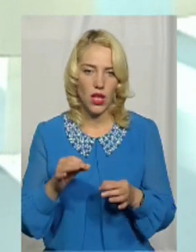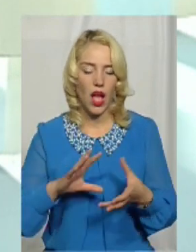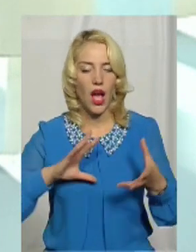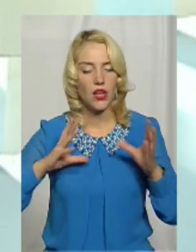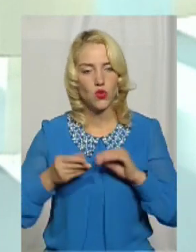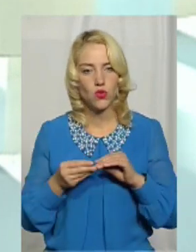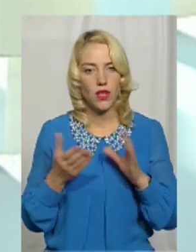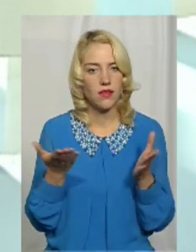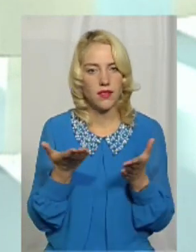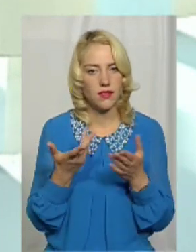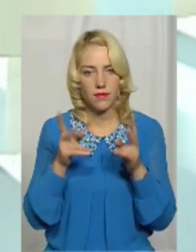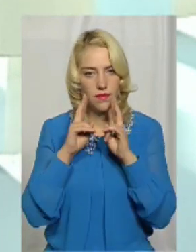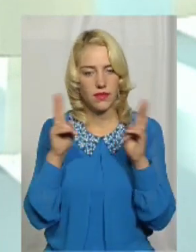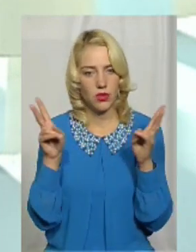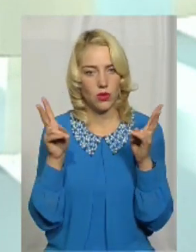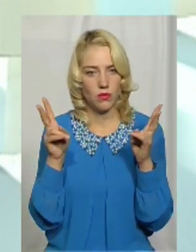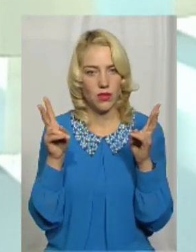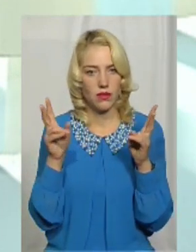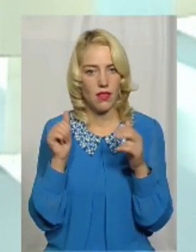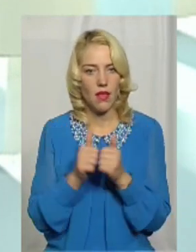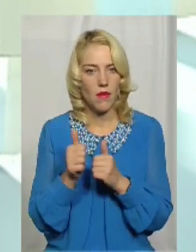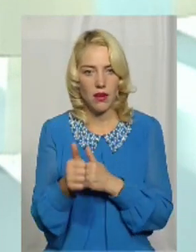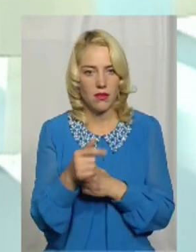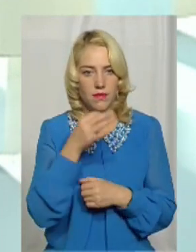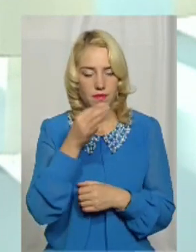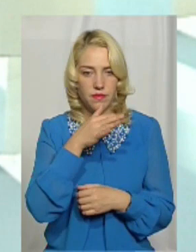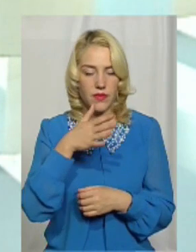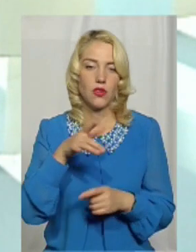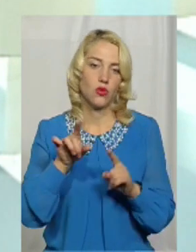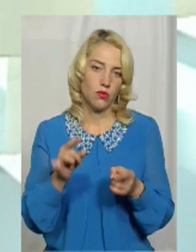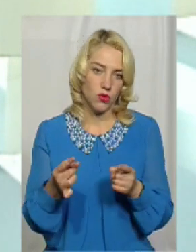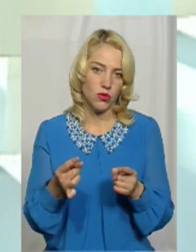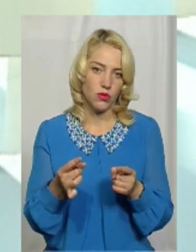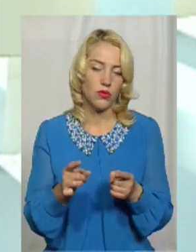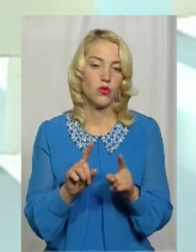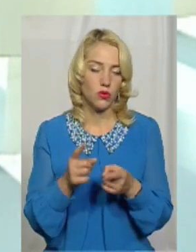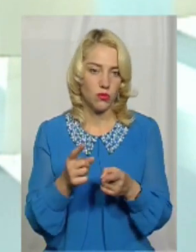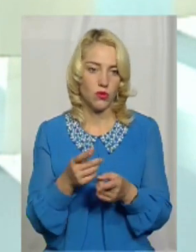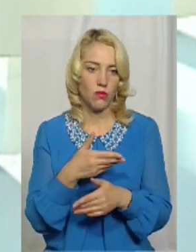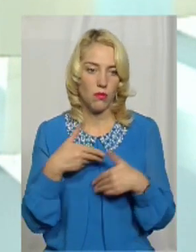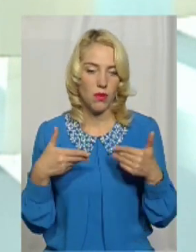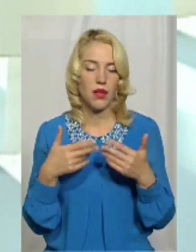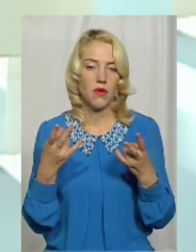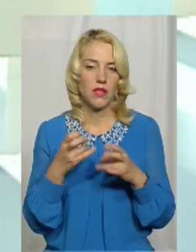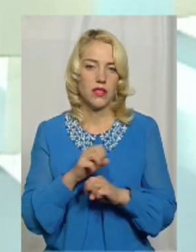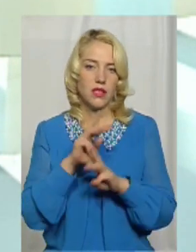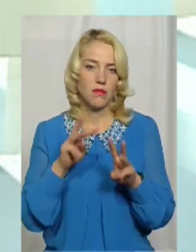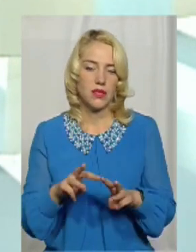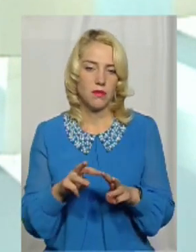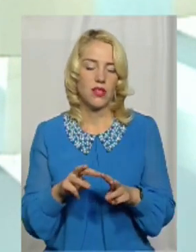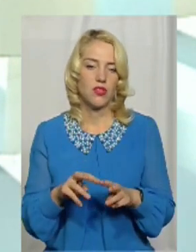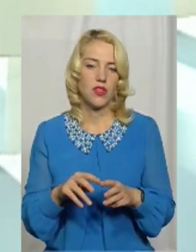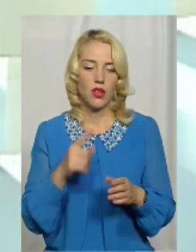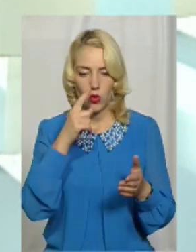результат цієї справи невідомий абсолютно наперед. От. Тому ми повинні забезпечити доступ